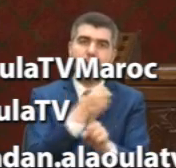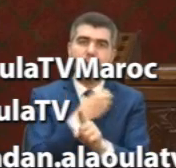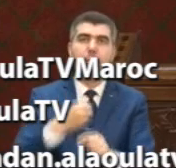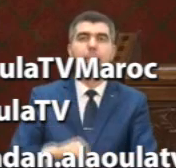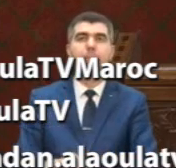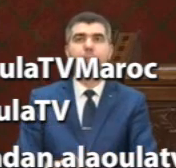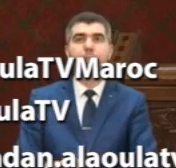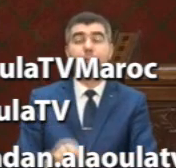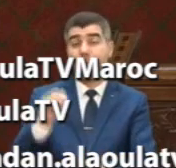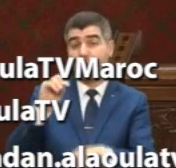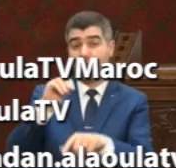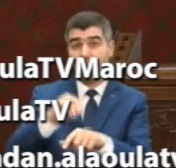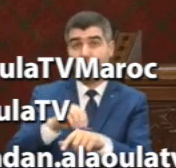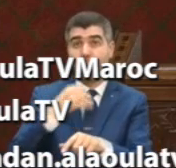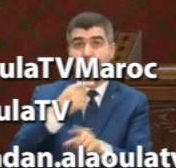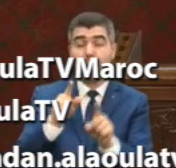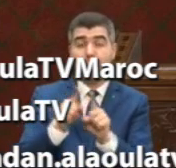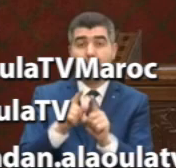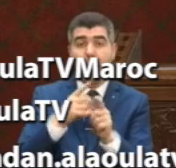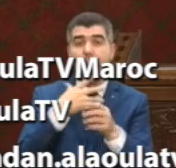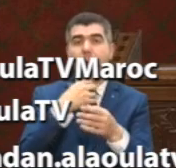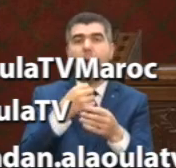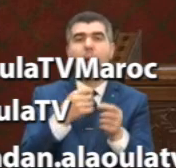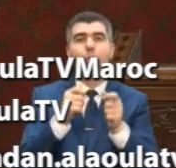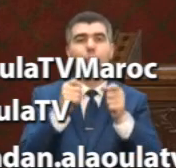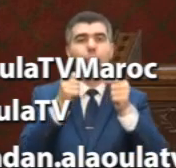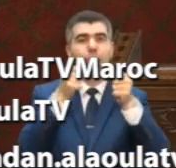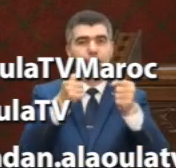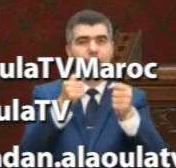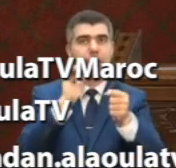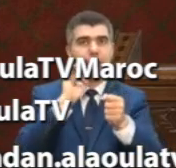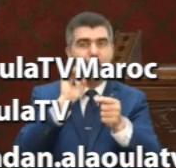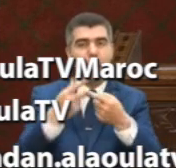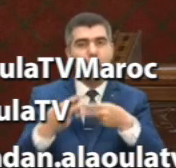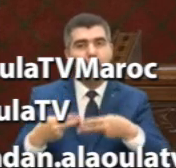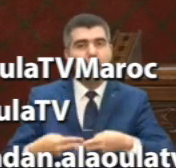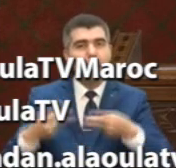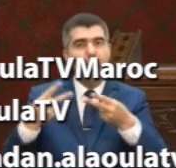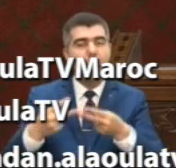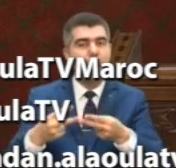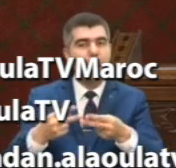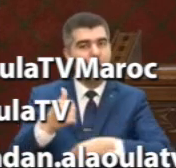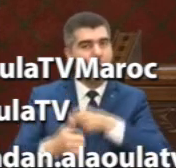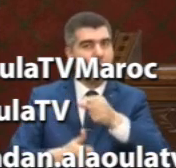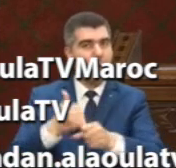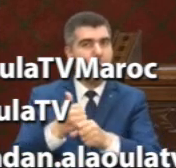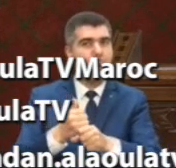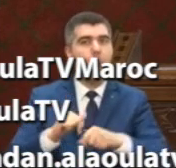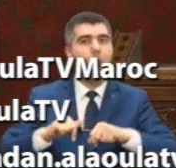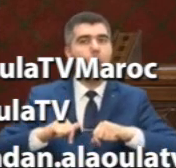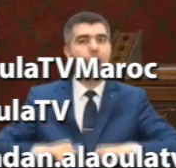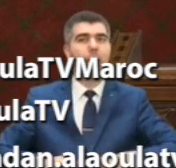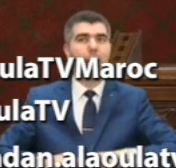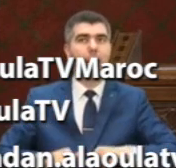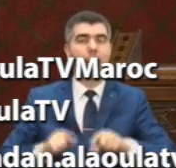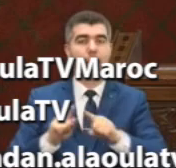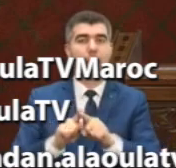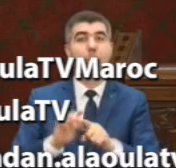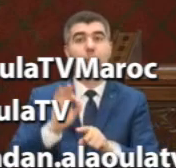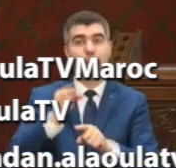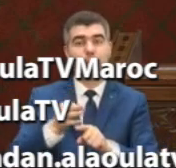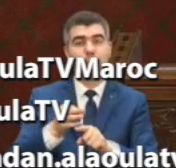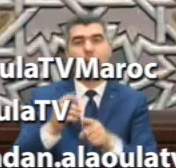نقول كذلك بأن جائزة تميز المرأة المغربية التي أطلقناها هذه السنة في دورتها الرابعة تشجع